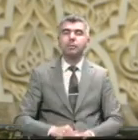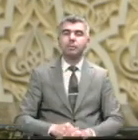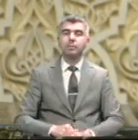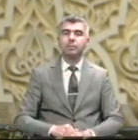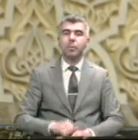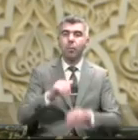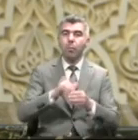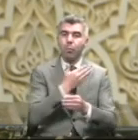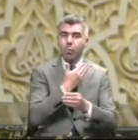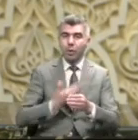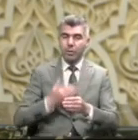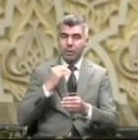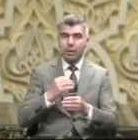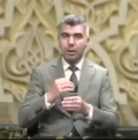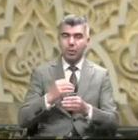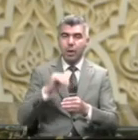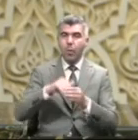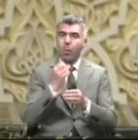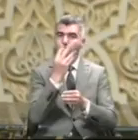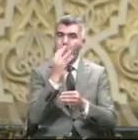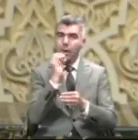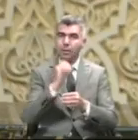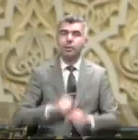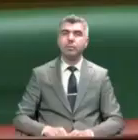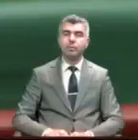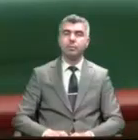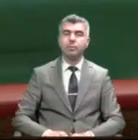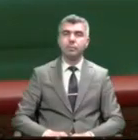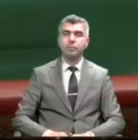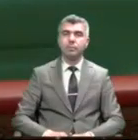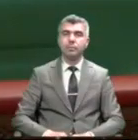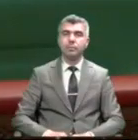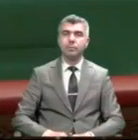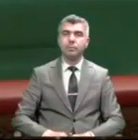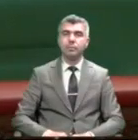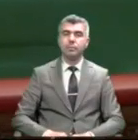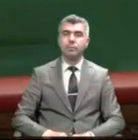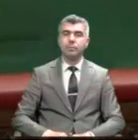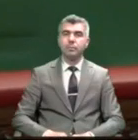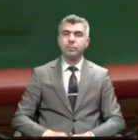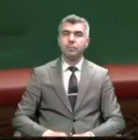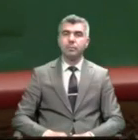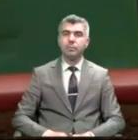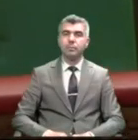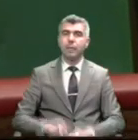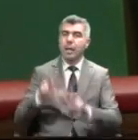الساده المستشارين من فريق الاشتراكي تقدم سيد المستشار نفس السؤال